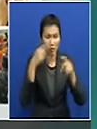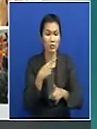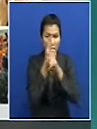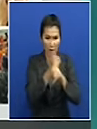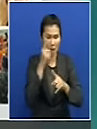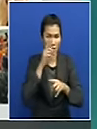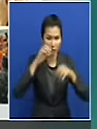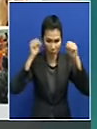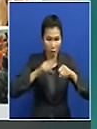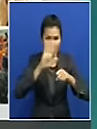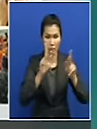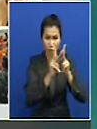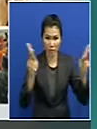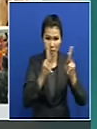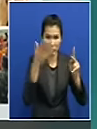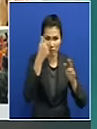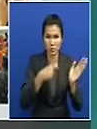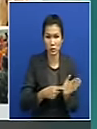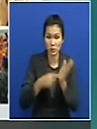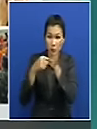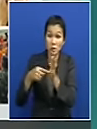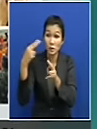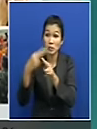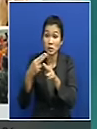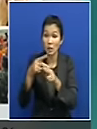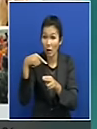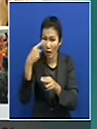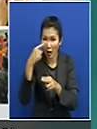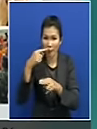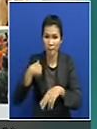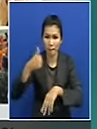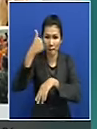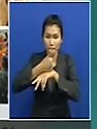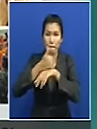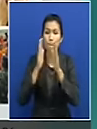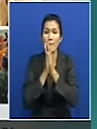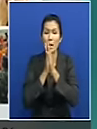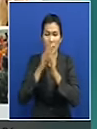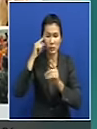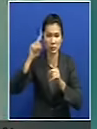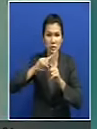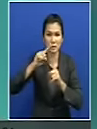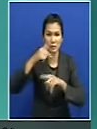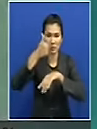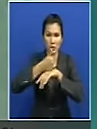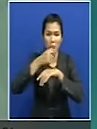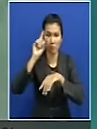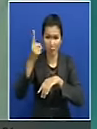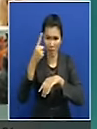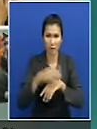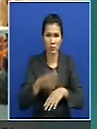มติของมหาเถรสมาคมที่มีการเสนอนามสมเด็จพระมหาราชมังคลาจารย์ขึ้นเป็นสมเด็จพระสังฆราชพระ